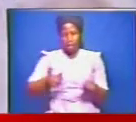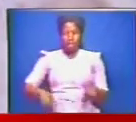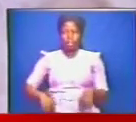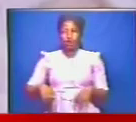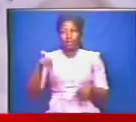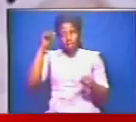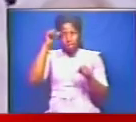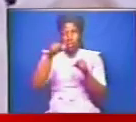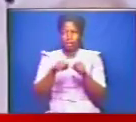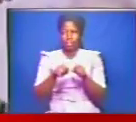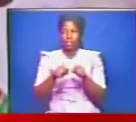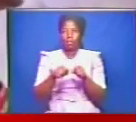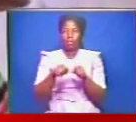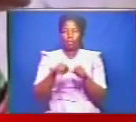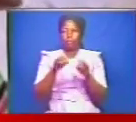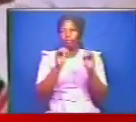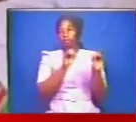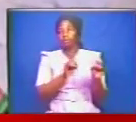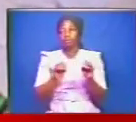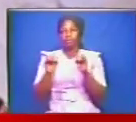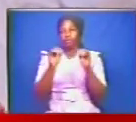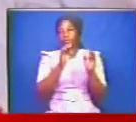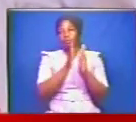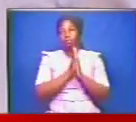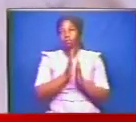Bwana. Asante sana.